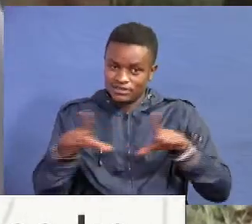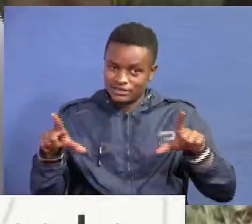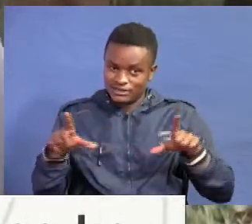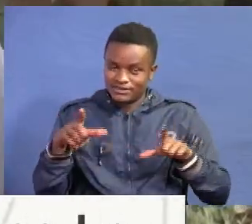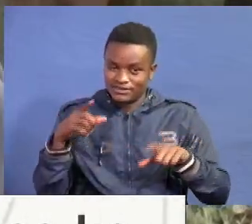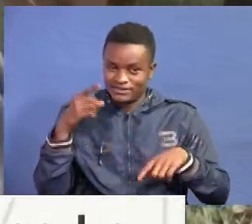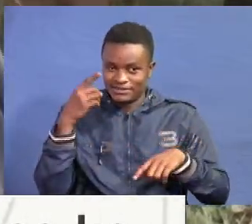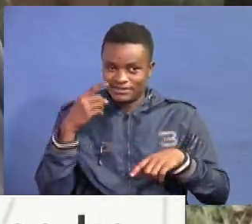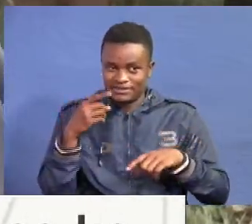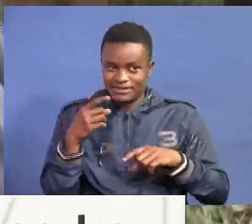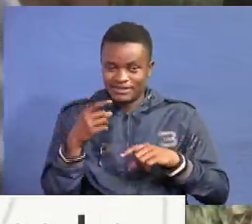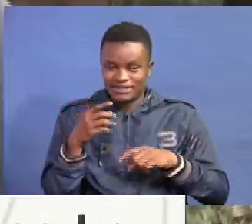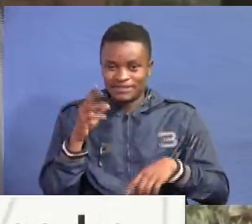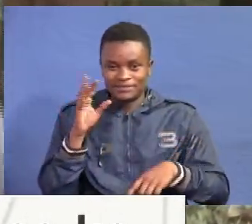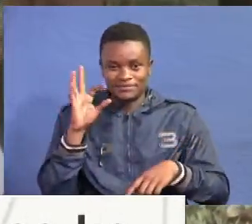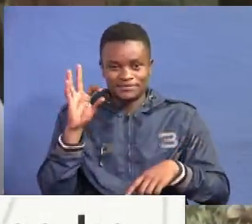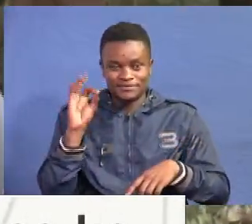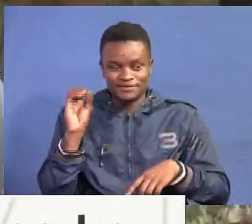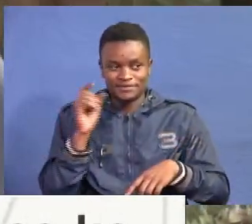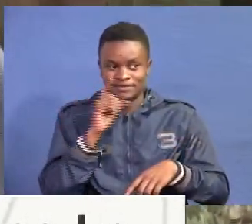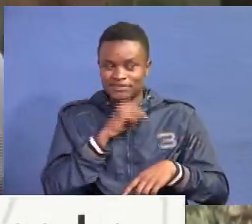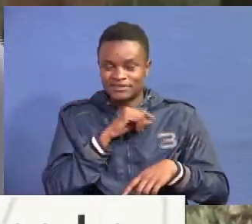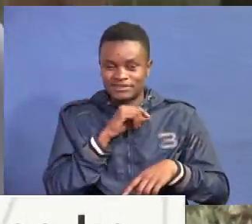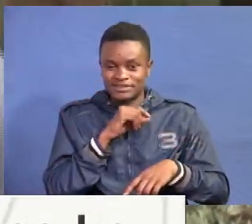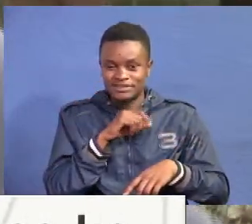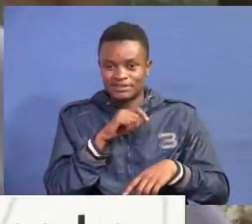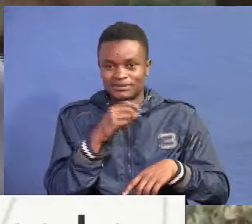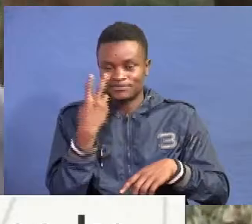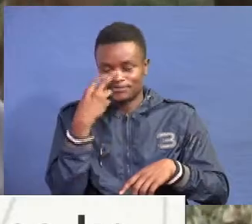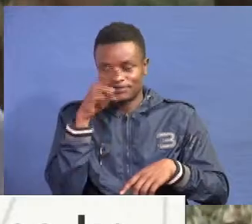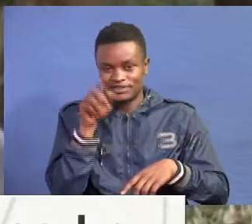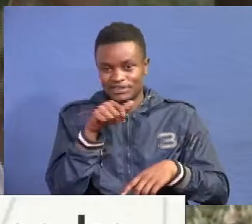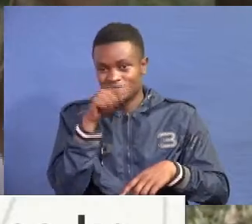mimi naona gambo hiyo ingine